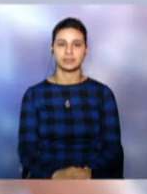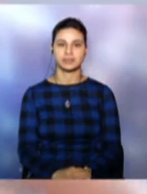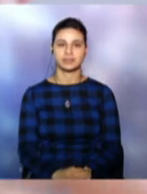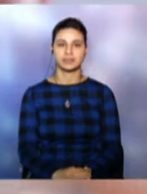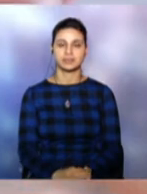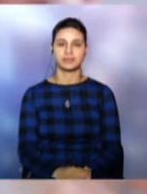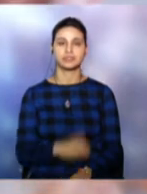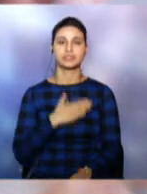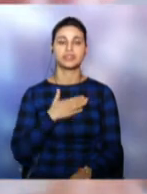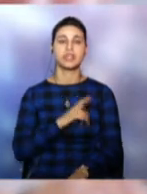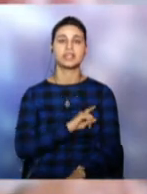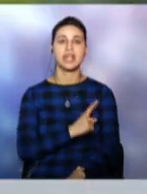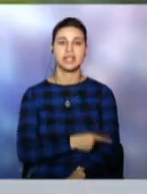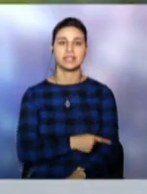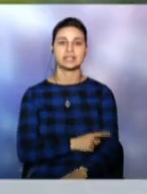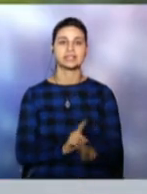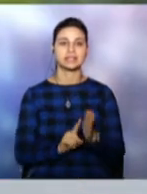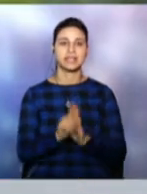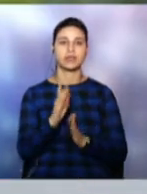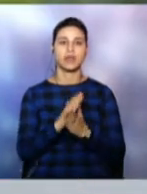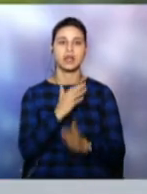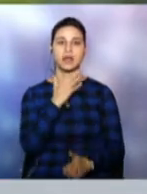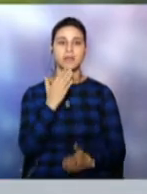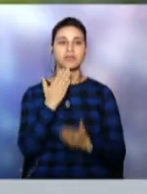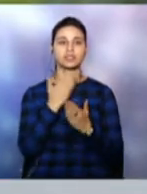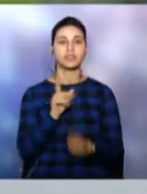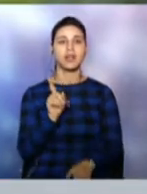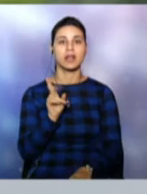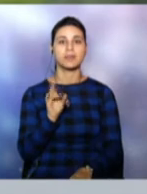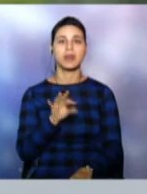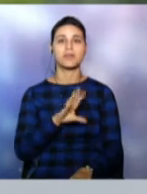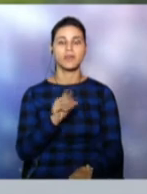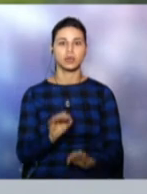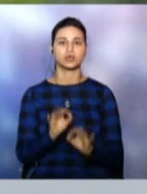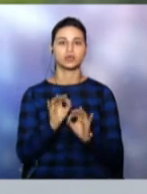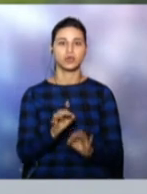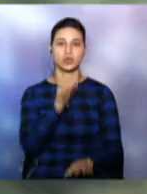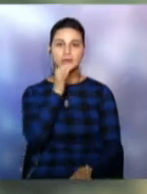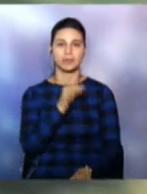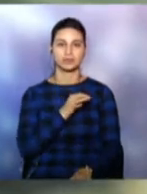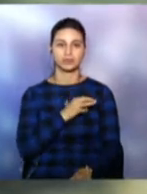ჩვენი ენერგიის ძირითადი წყაროა. მე მეკითხვა არ დაუშვით, მაგრამ ყველა კითხვაზე სწორი პასუხი